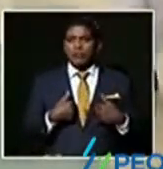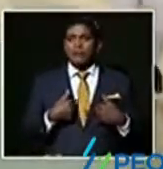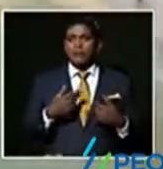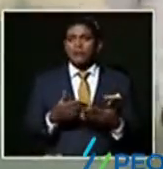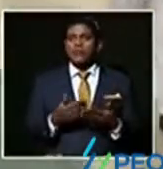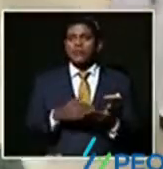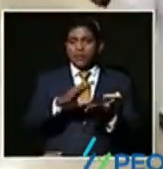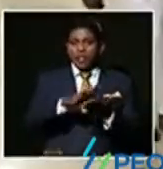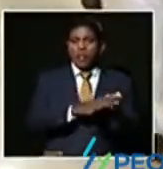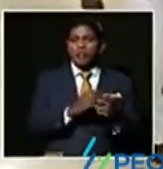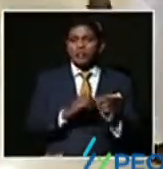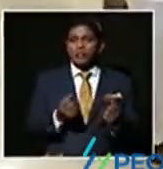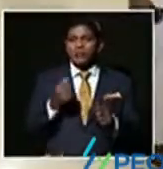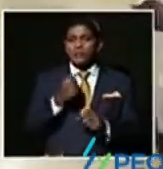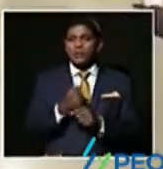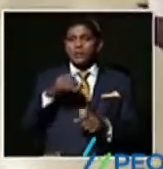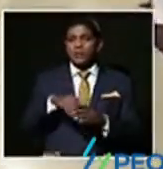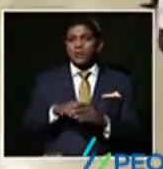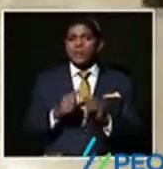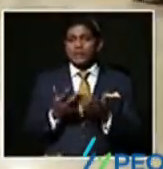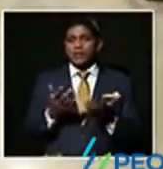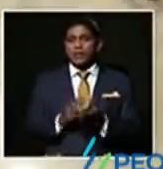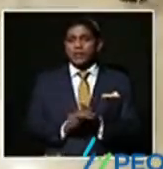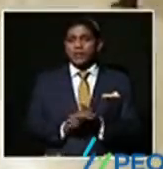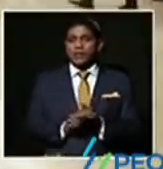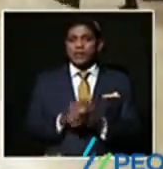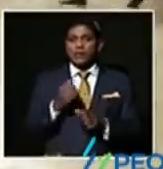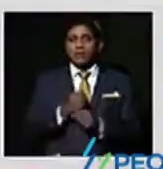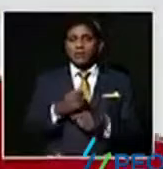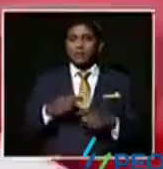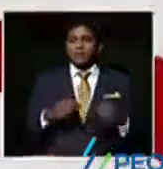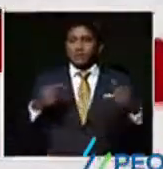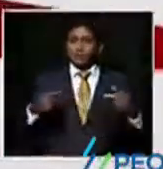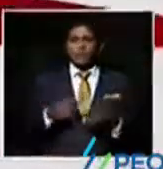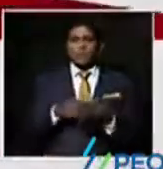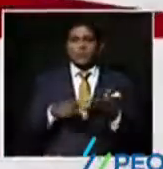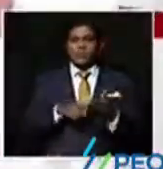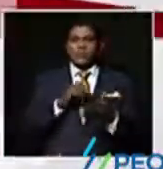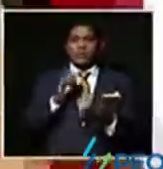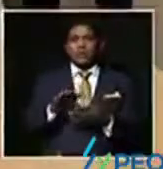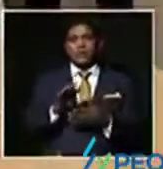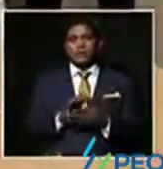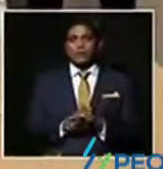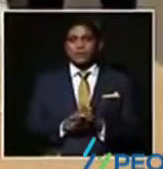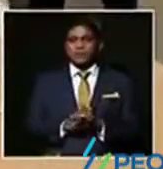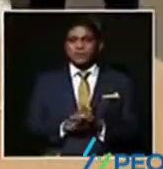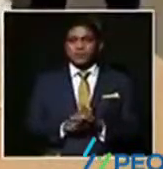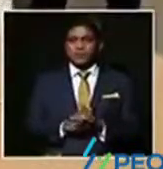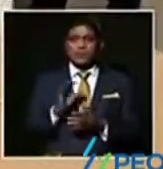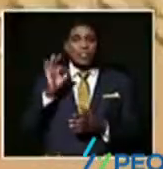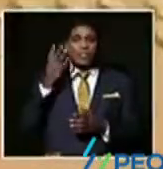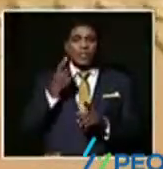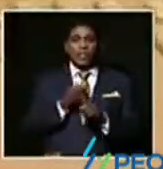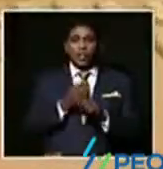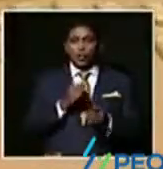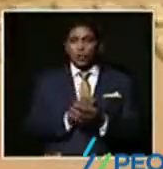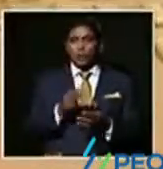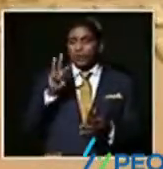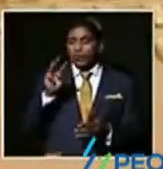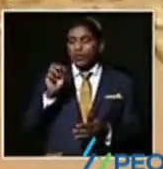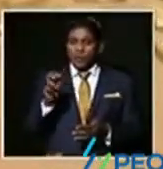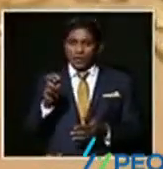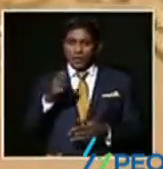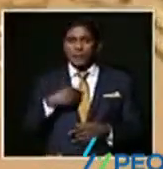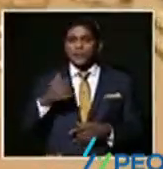එක රත්රන් කිලෝග්‍රෑම් 3.5ක් සහ ජංගම